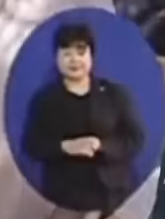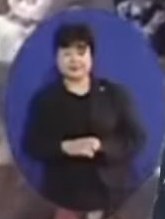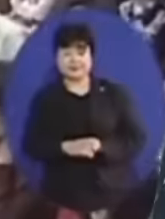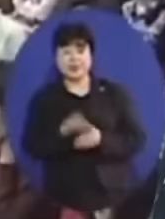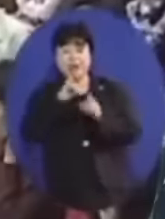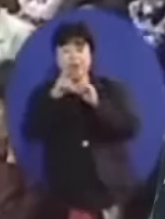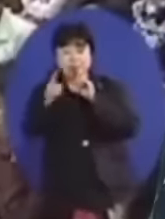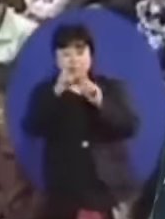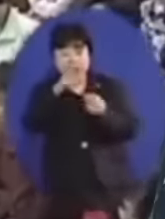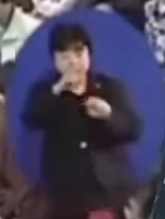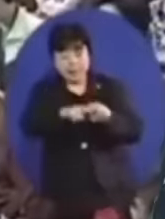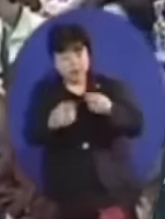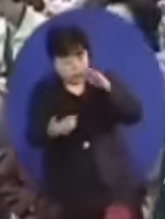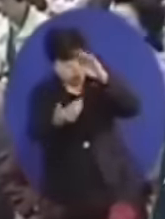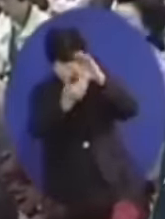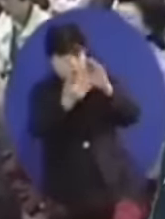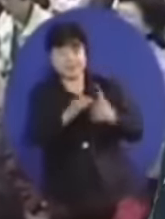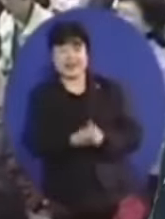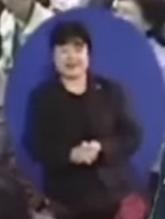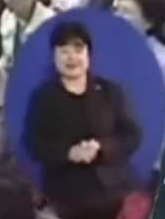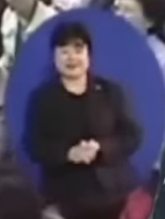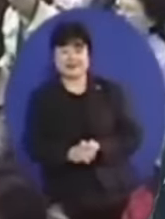말의 지배를 받는다.